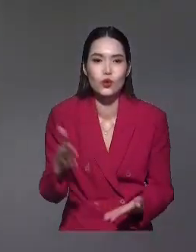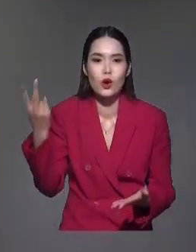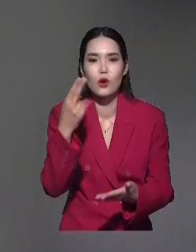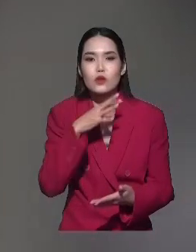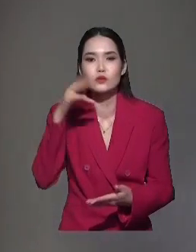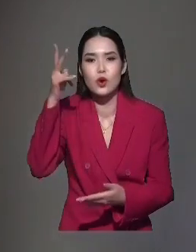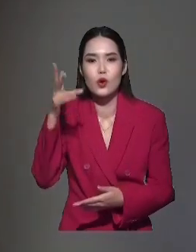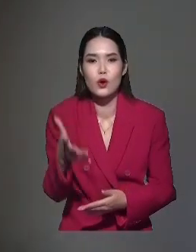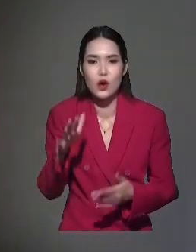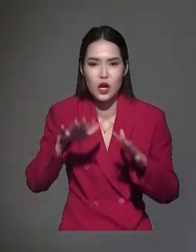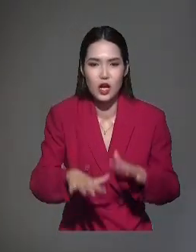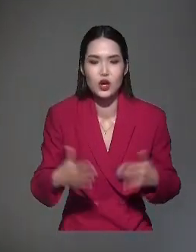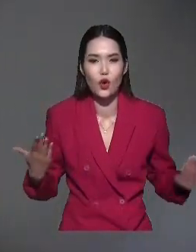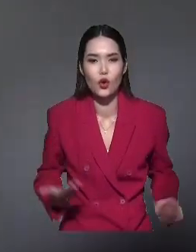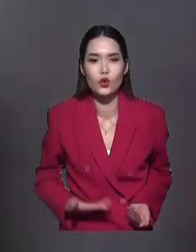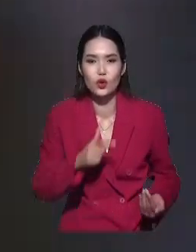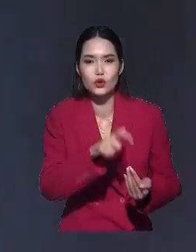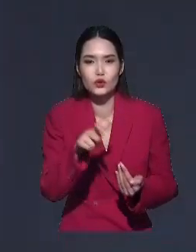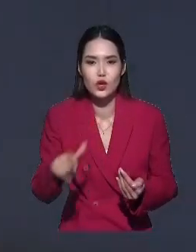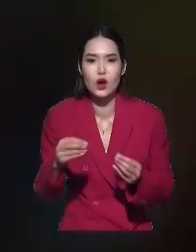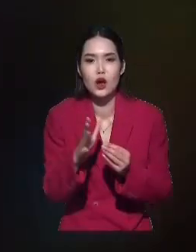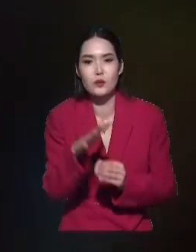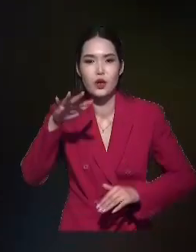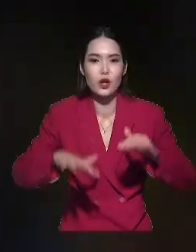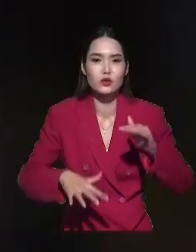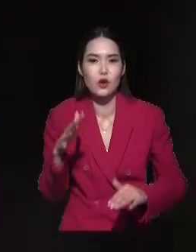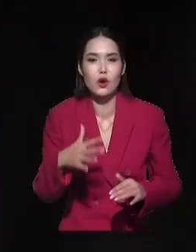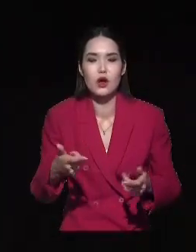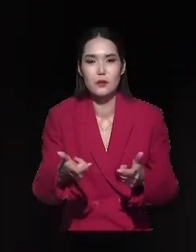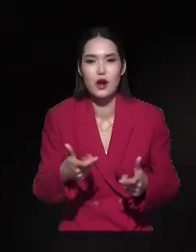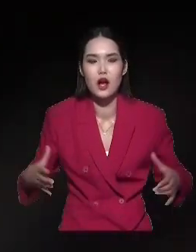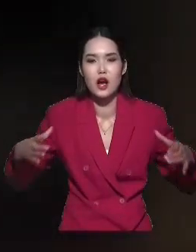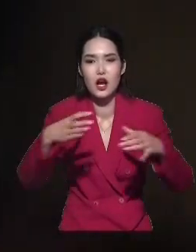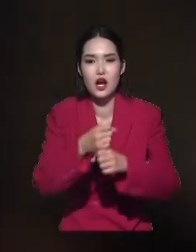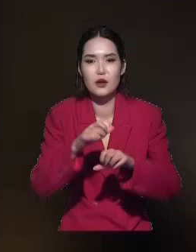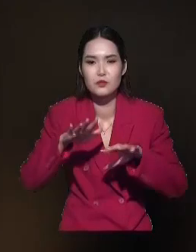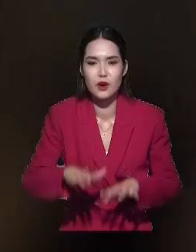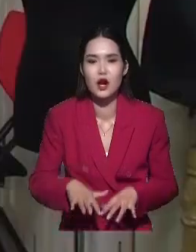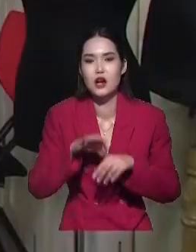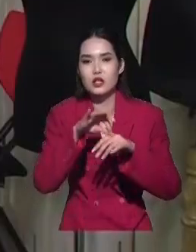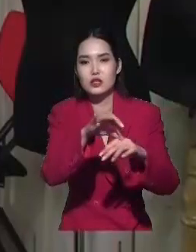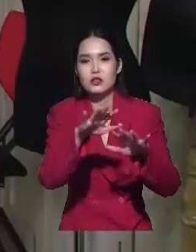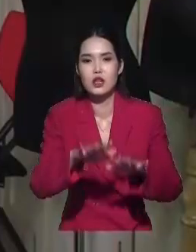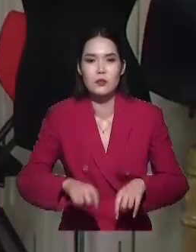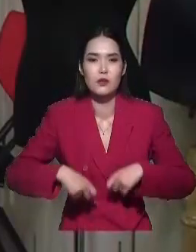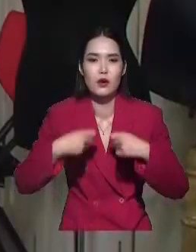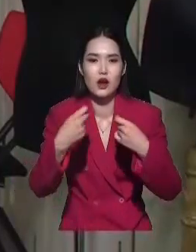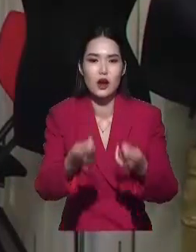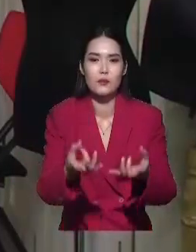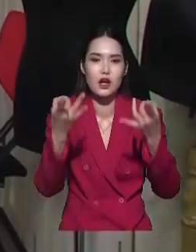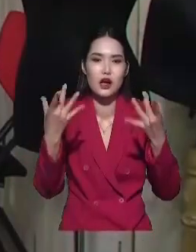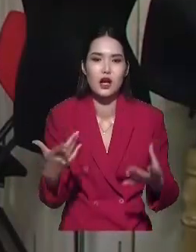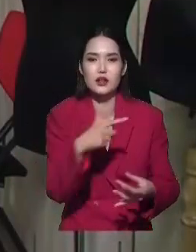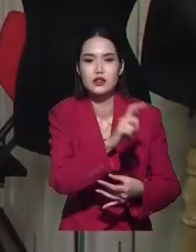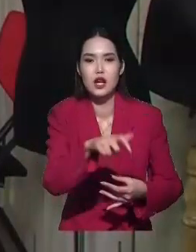қабатты үйлердің бірінің тұрғындары шамамен 15 тонна жылу жинап, табиғи апат орын алған өңірлерге жөнелткен. Ізгі іске қарапайым халықтан